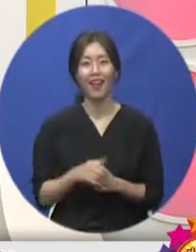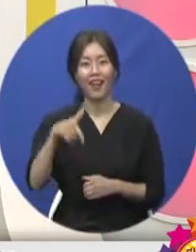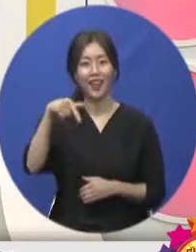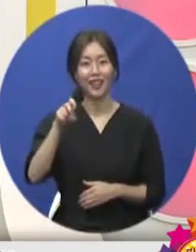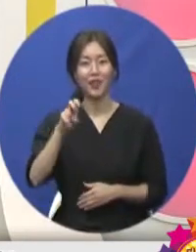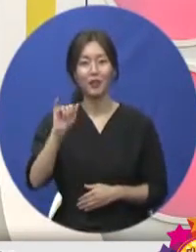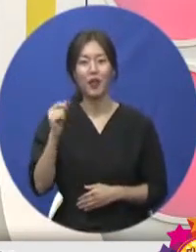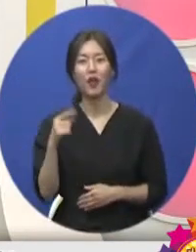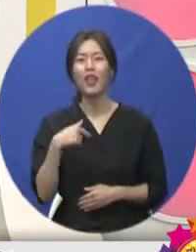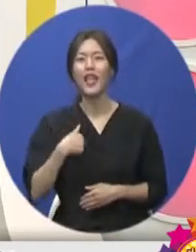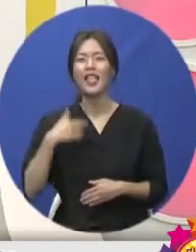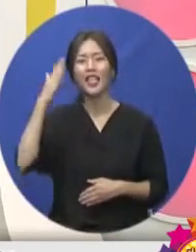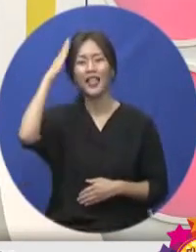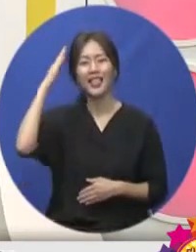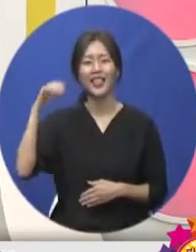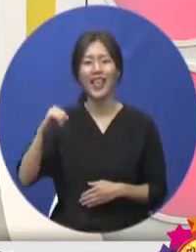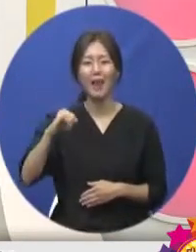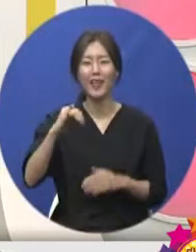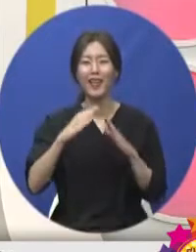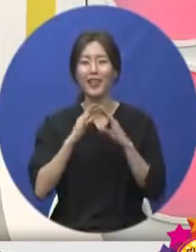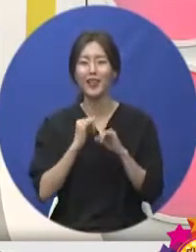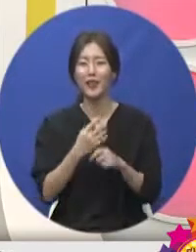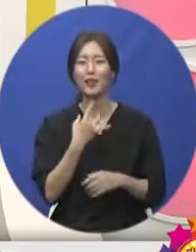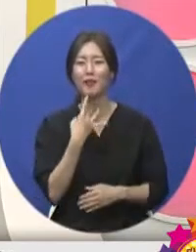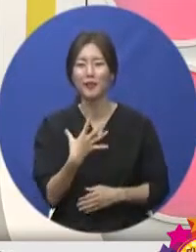나는 개미 주소밖에 몰라요, 개미 주소.